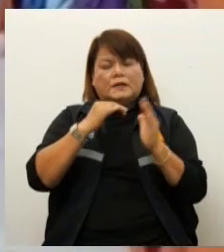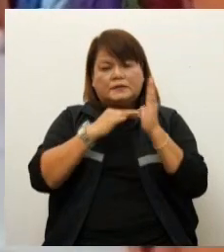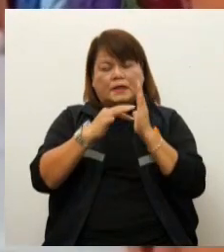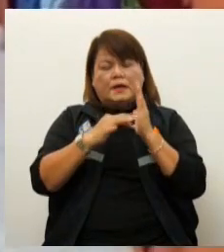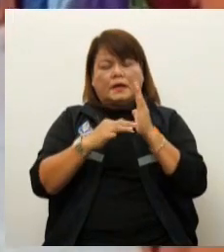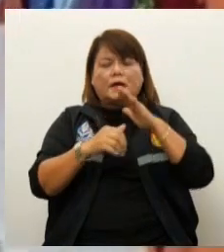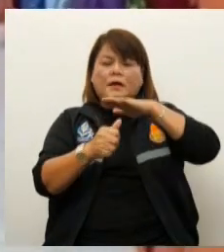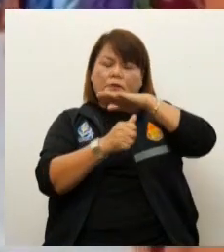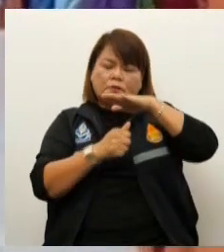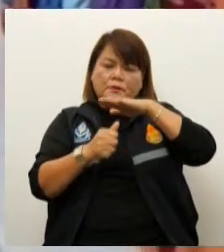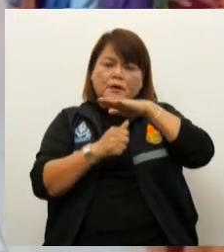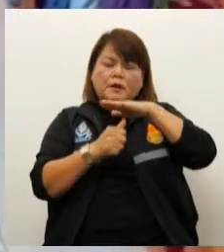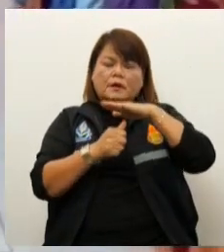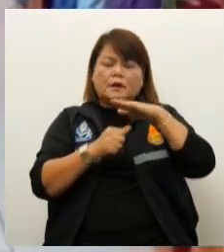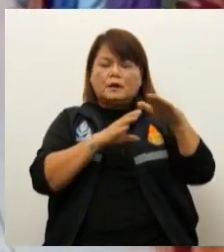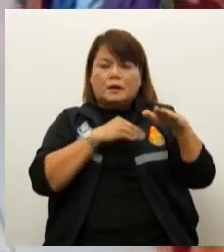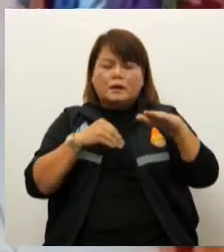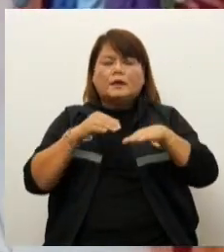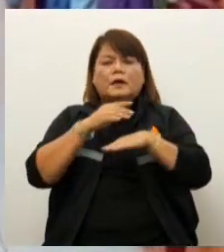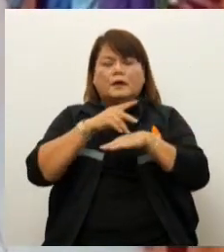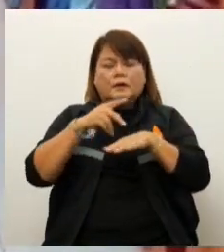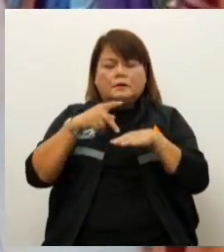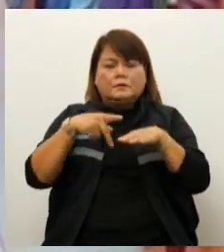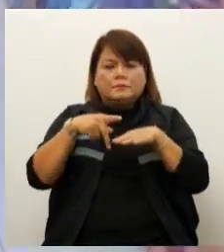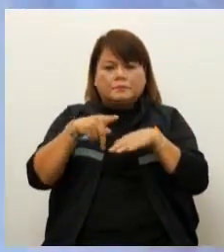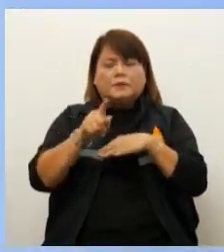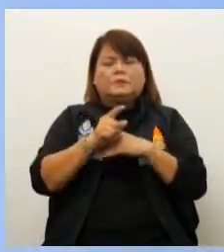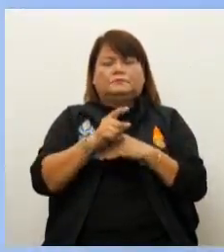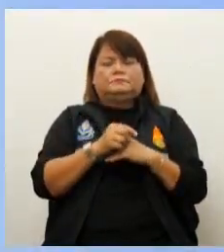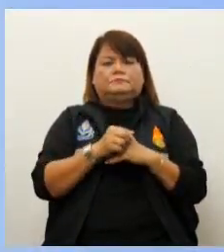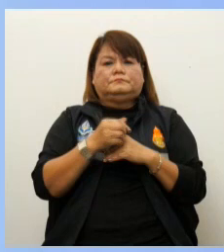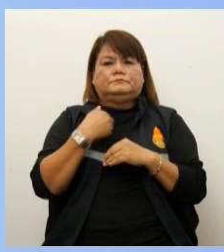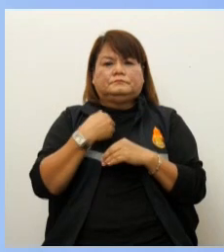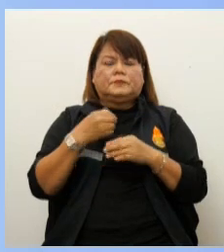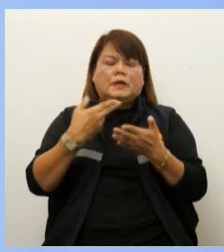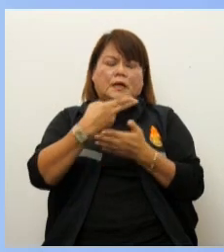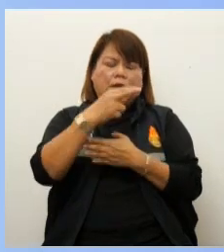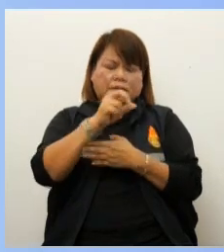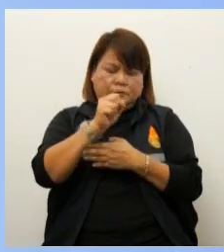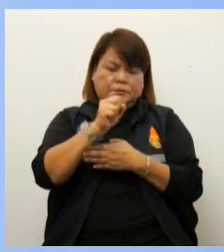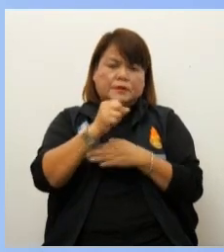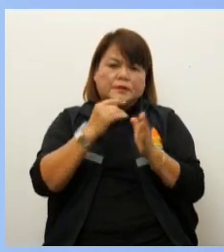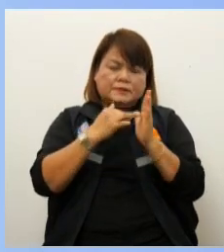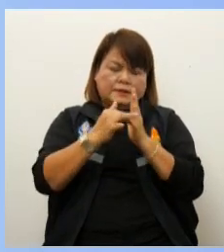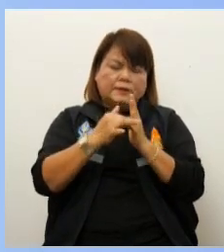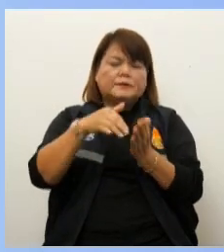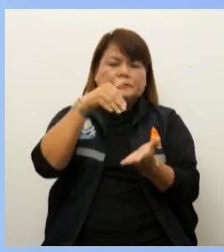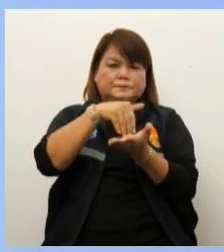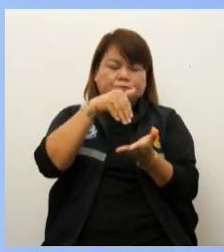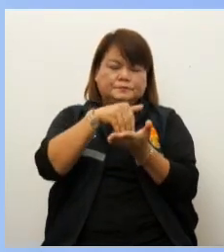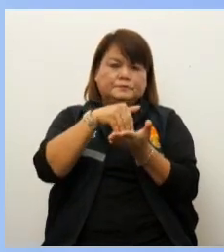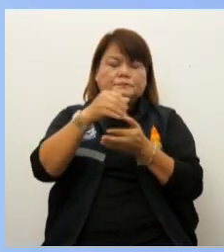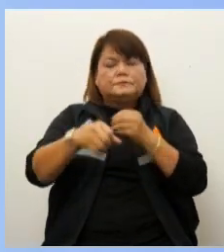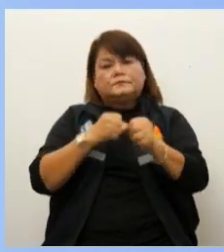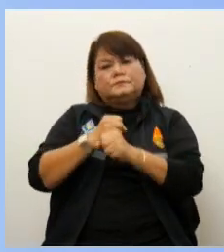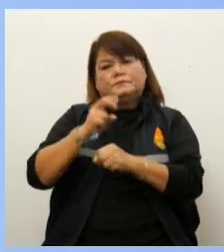ยและระดับการศึกษาขั้นพื้นฐานด้านหลักสูตรแกนกลางการศึกษาขั้นพื้นฐานพุทธศัก